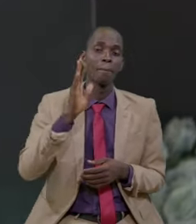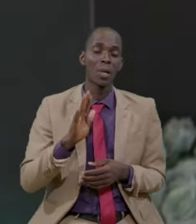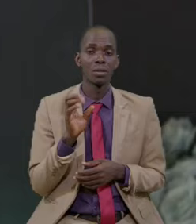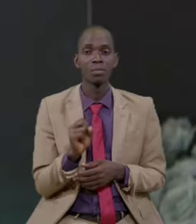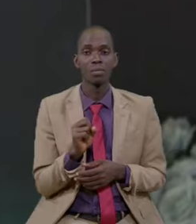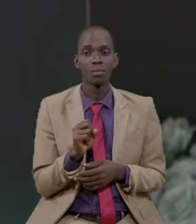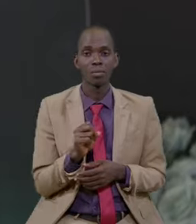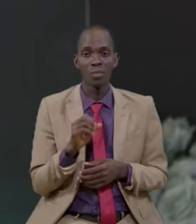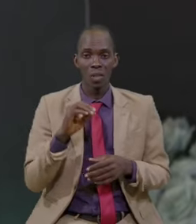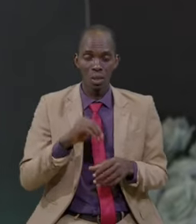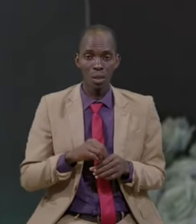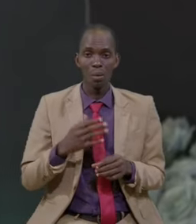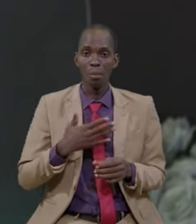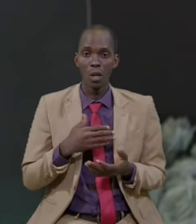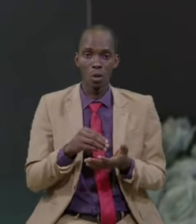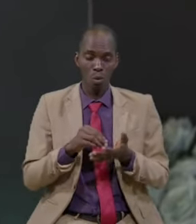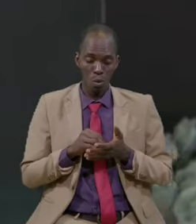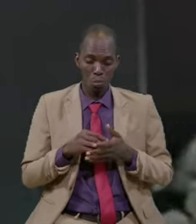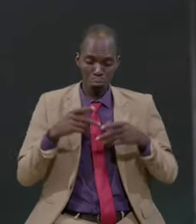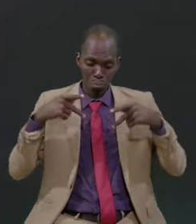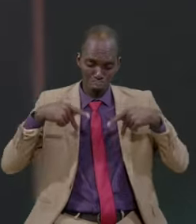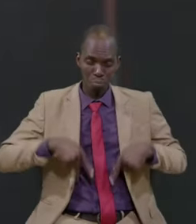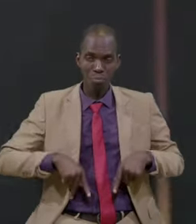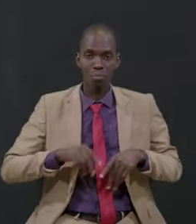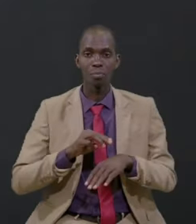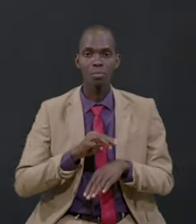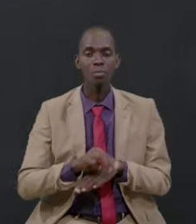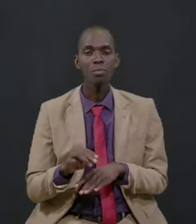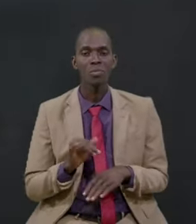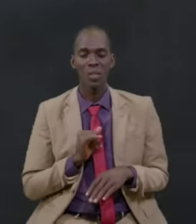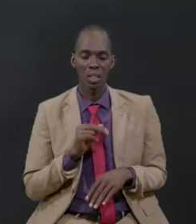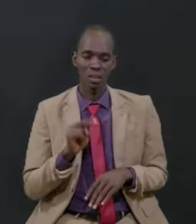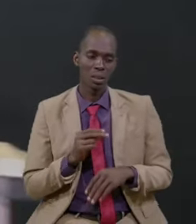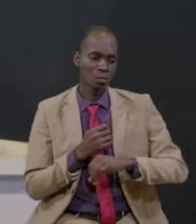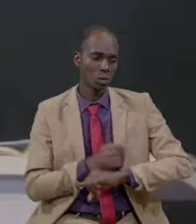dans mon ministère personnel, pour ma propre protection,